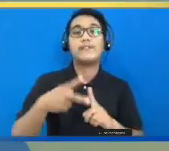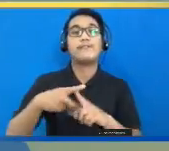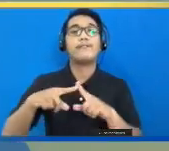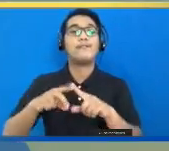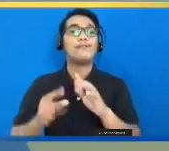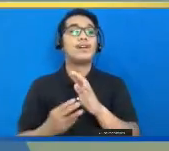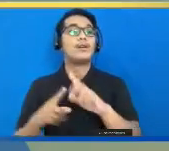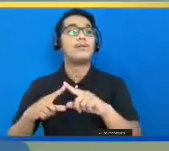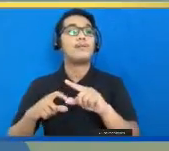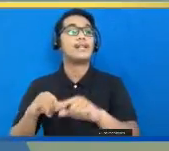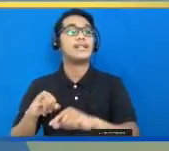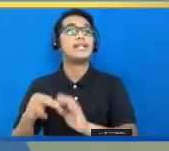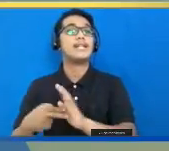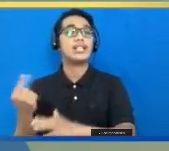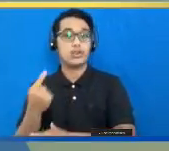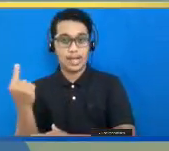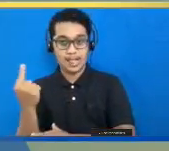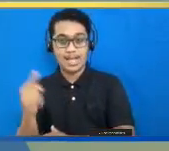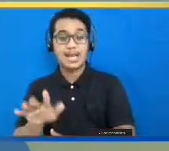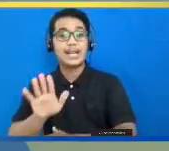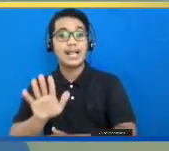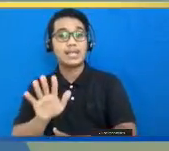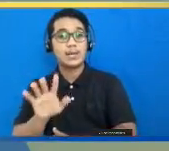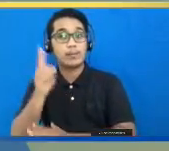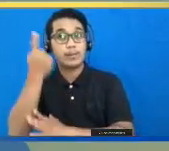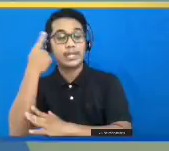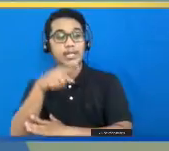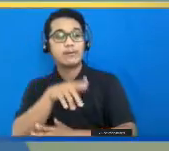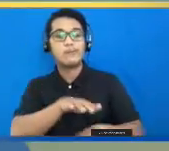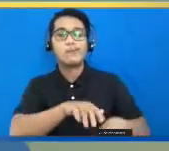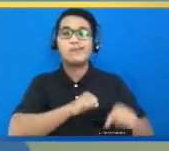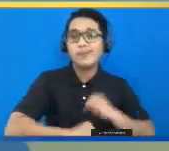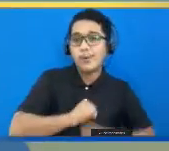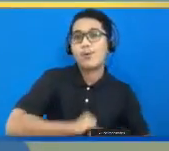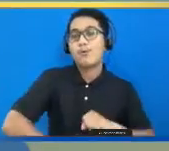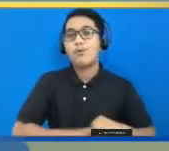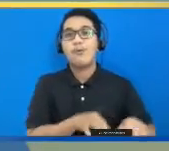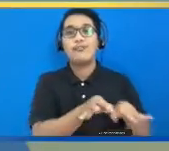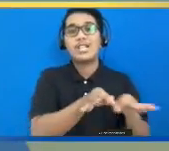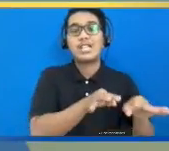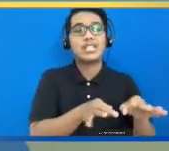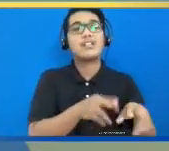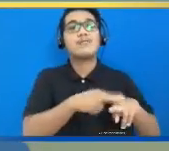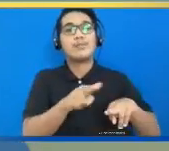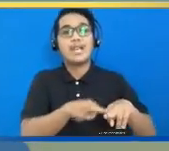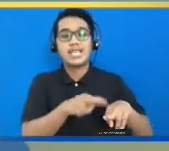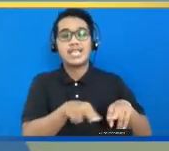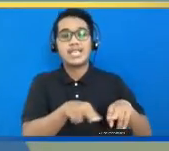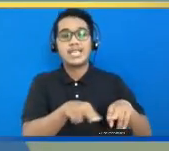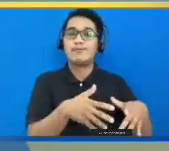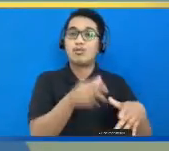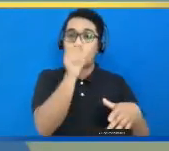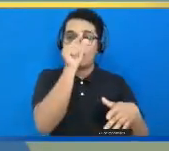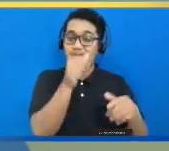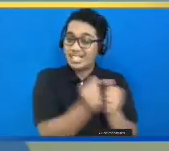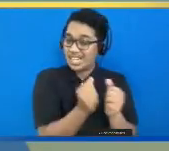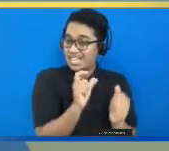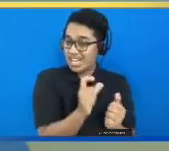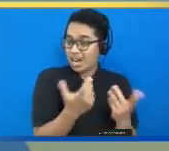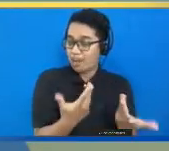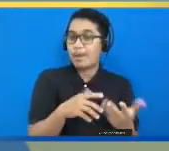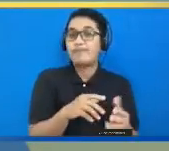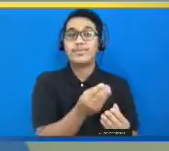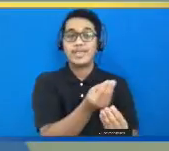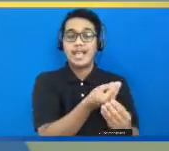nasional pemerintah akan terus berupaya membenahi fasilitas layanan kesehatan dengan melakukan transformasi